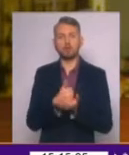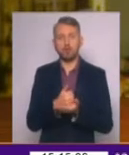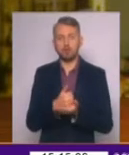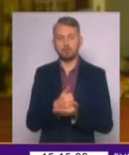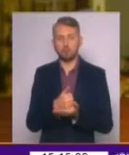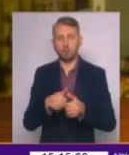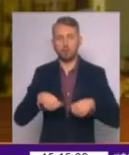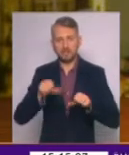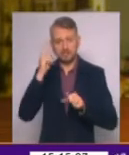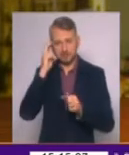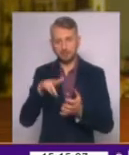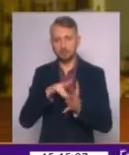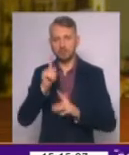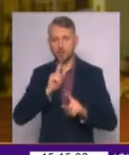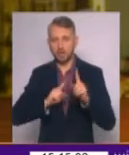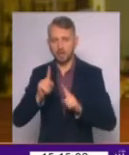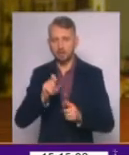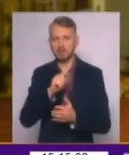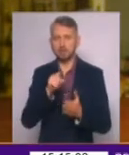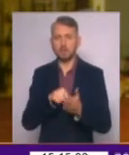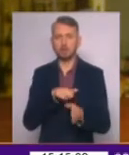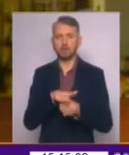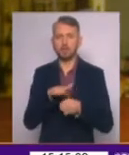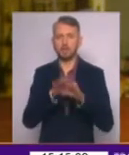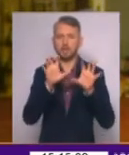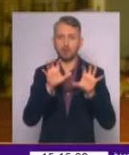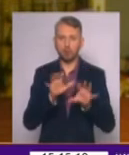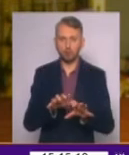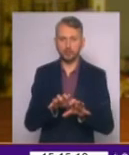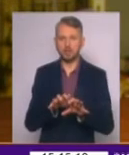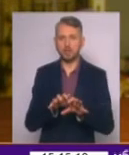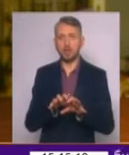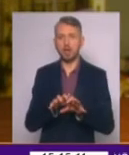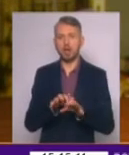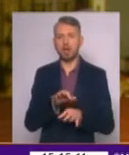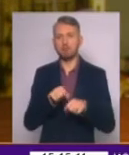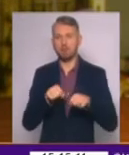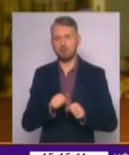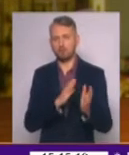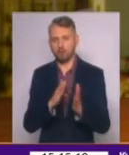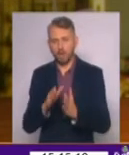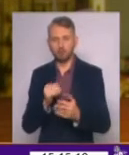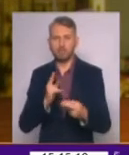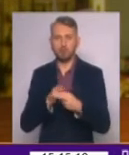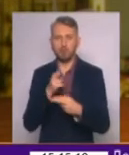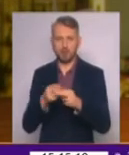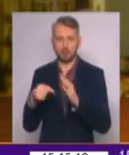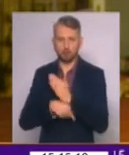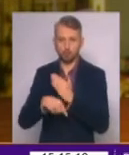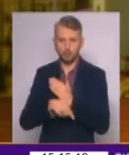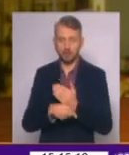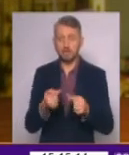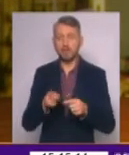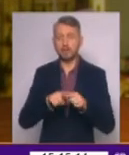постійної комісії Київської міської ради з питань дотримання законності, правопорядку та запобігання корупції. Тож, будь ласка, на ці теми ми сьогодні